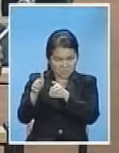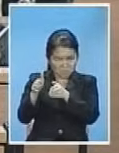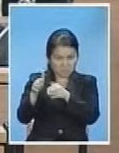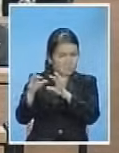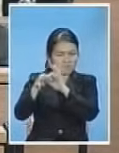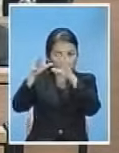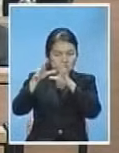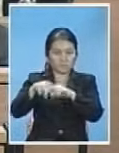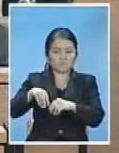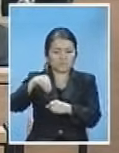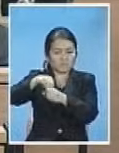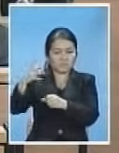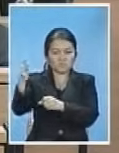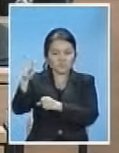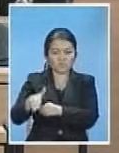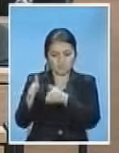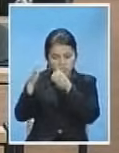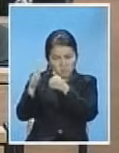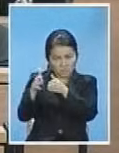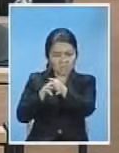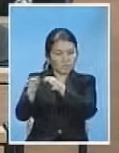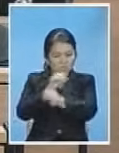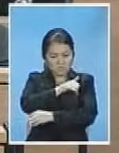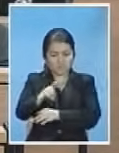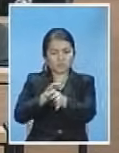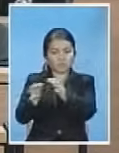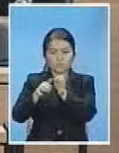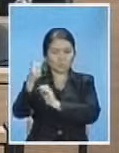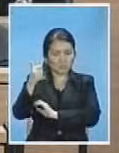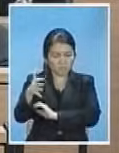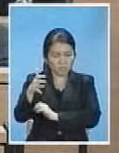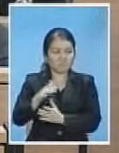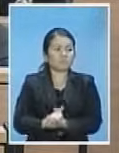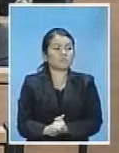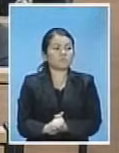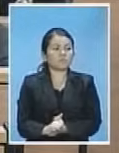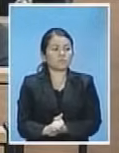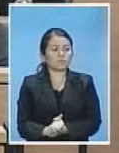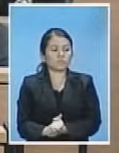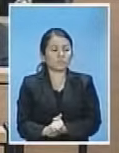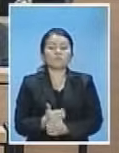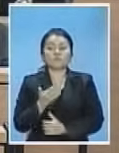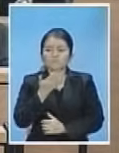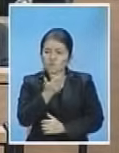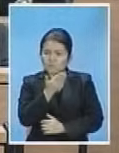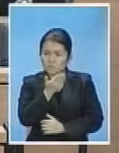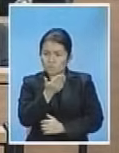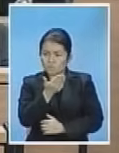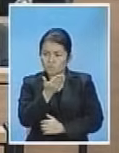อกนะครับที่ไม่สามารถมาชี้แจงในสภาแห่งนี้ได้ครับท่านขอ